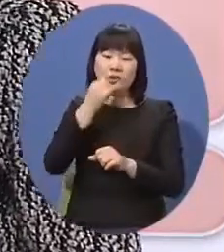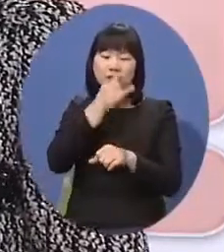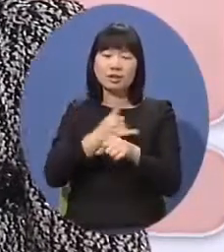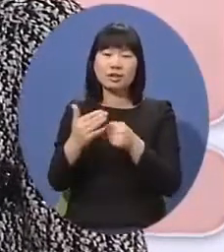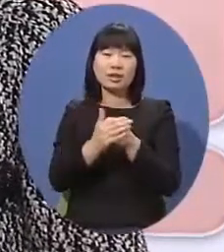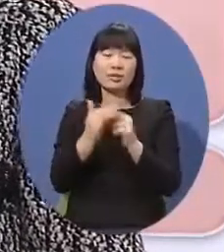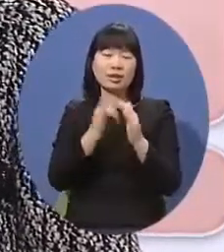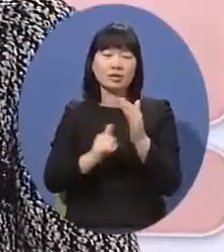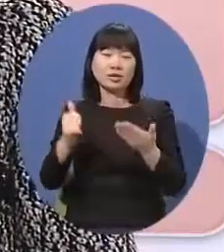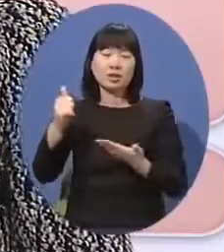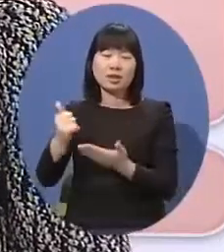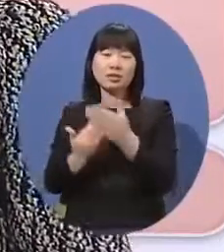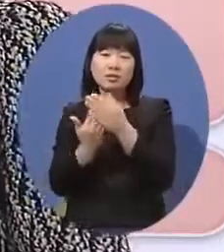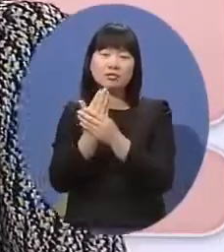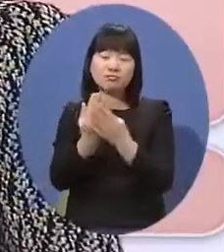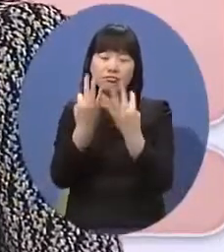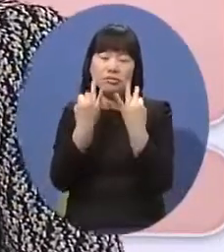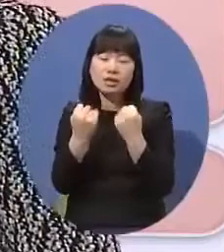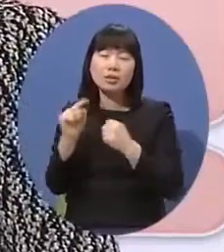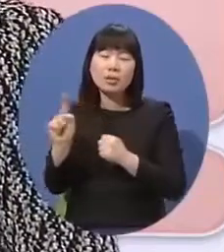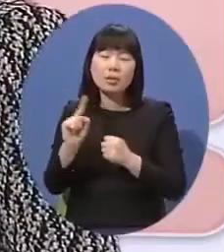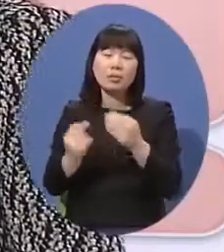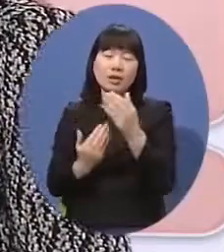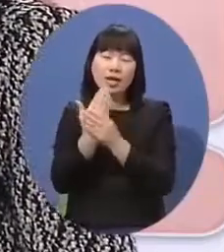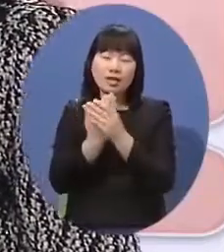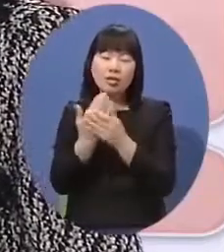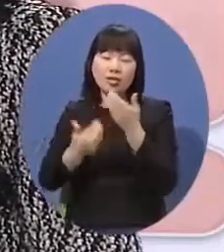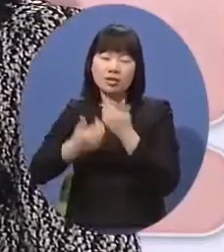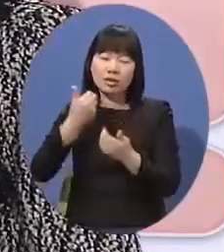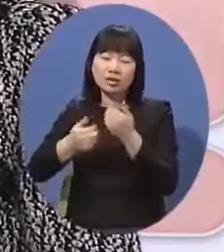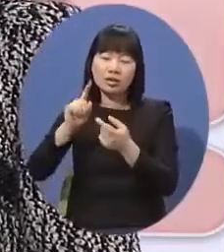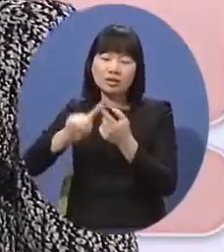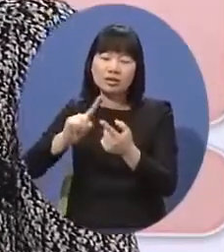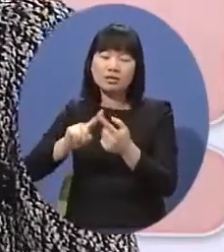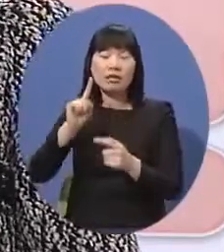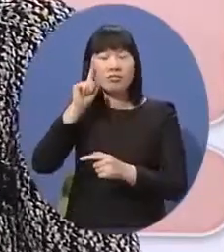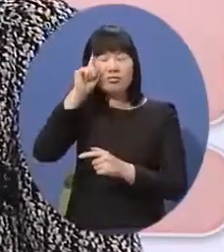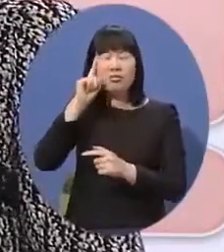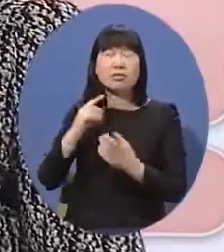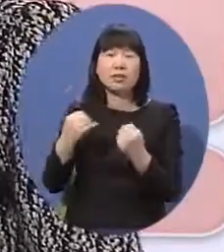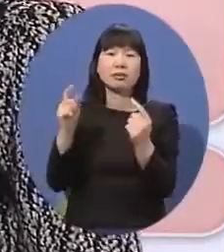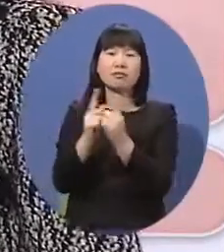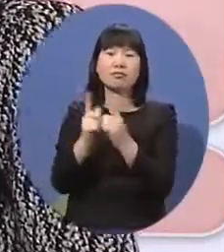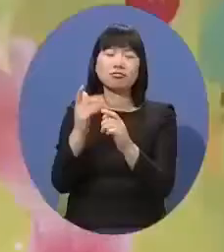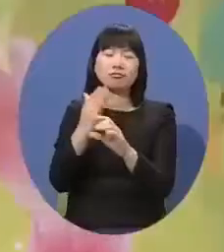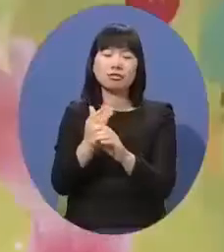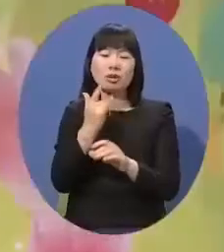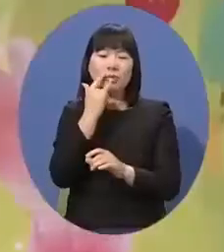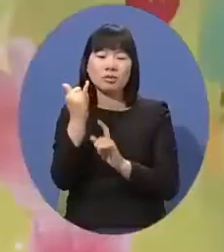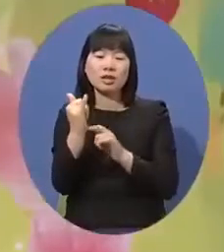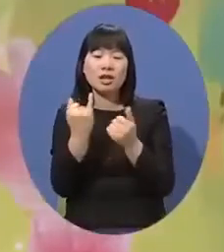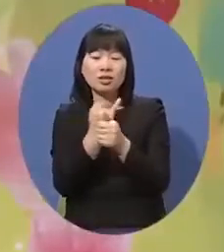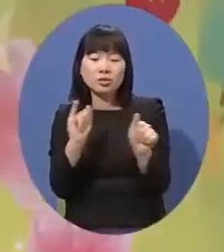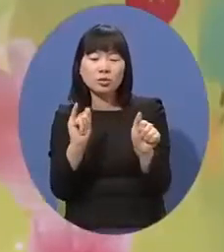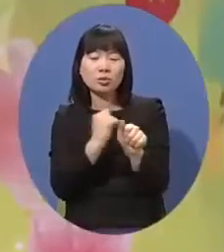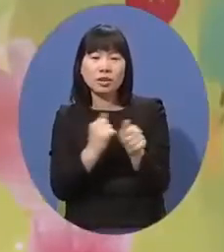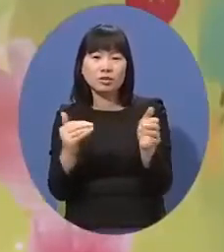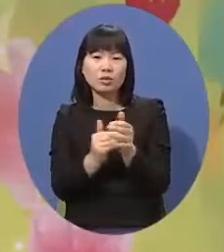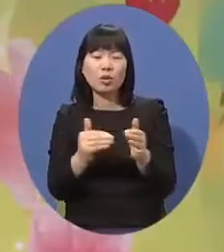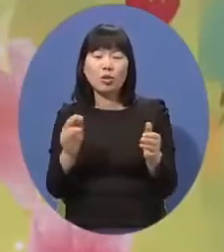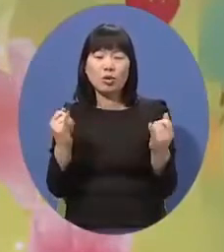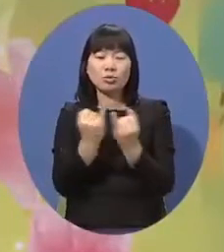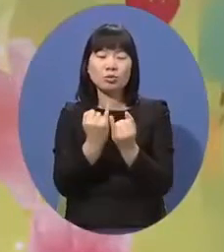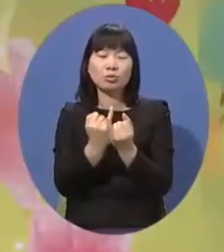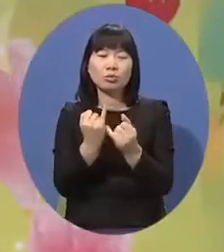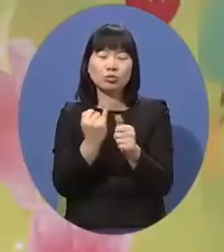때문에 가족에게 일어난 많은 어떤 사건 갈등에 대해서도 스트레스를 많이 받아요. 그러니까 부모님이 이혼하거나 부부